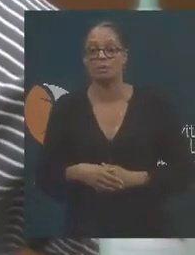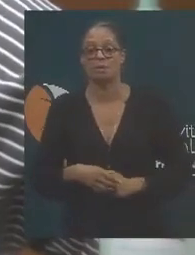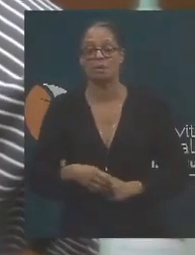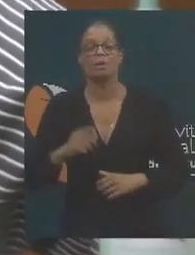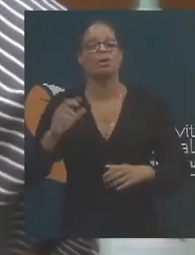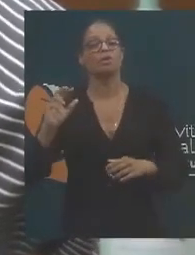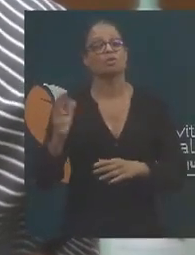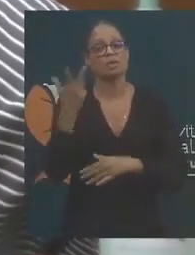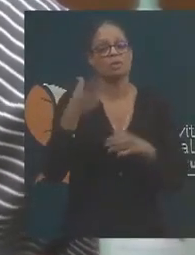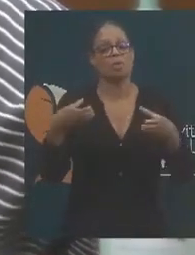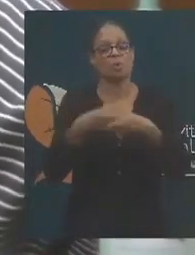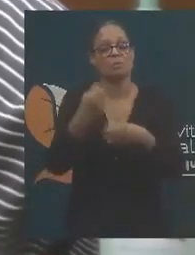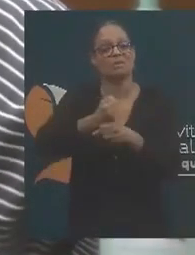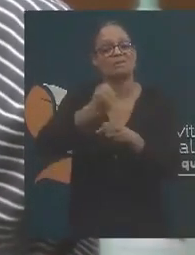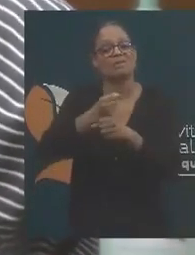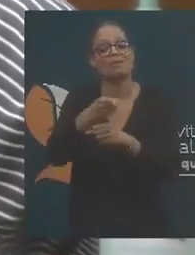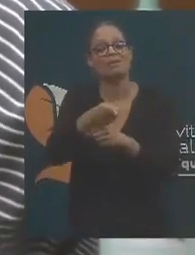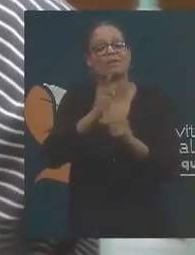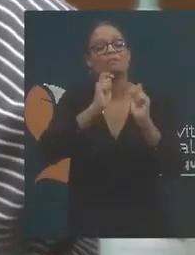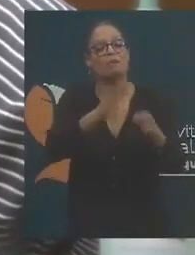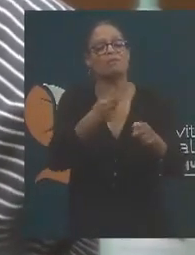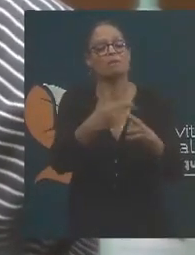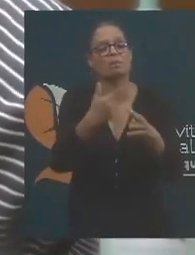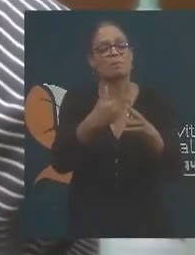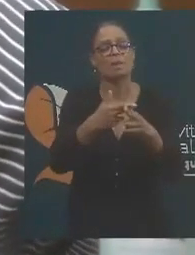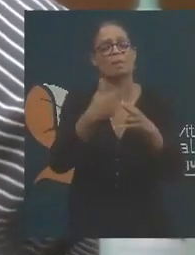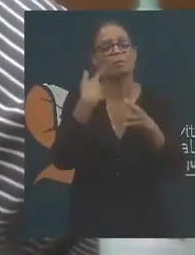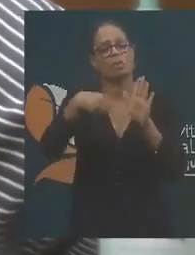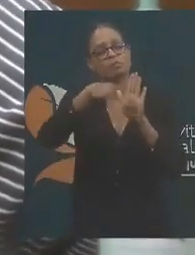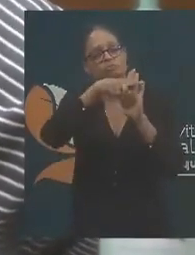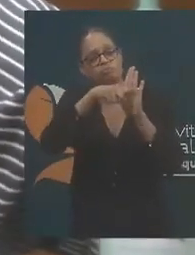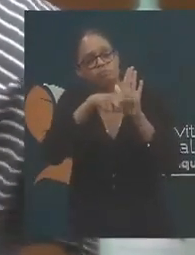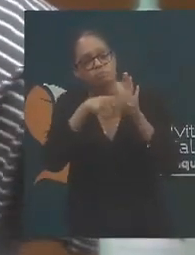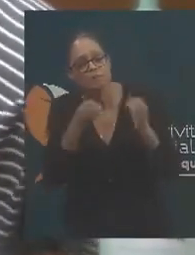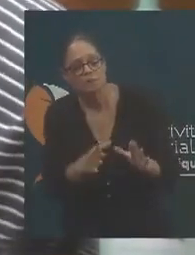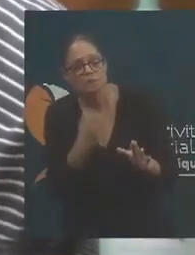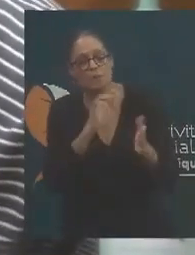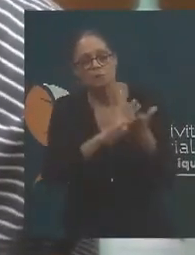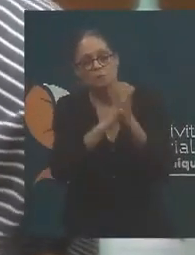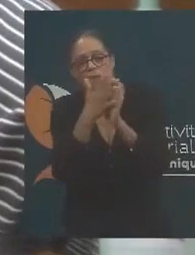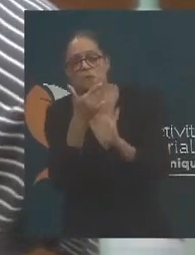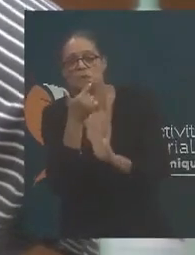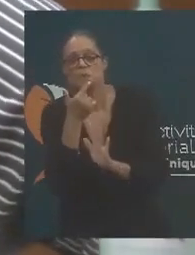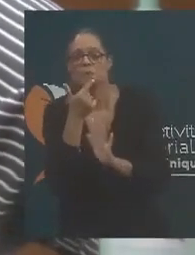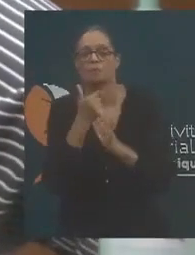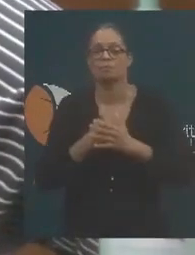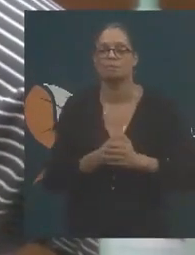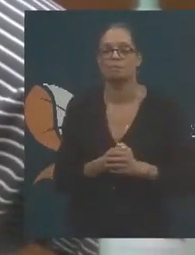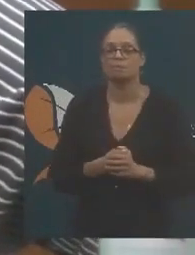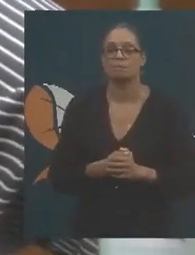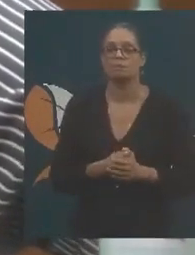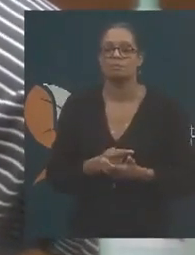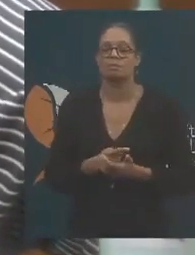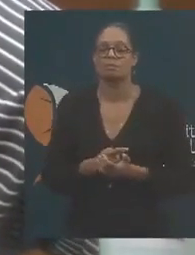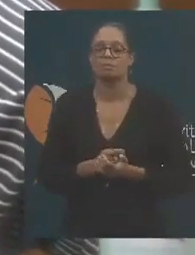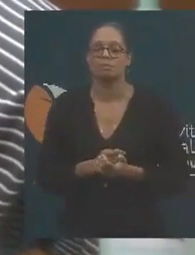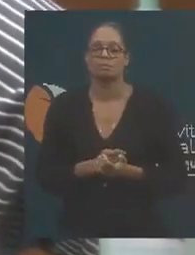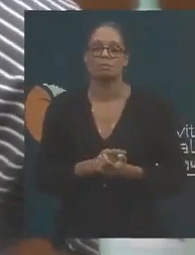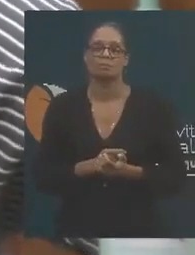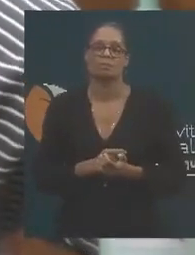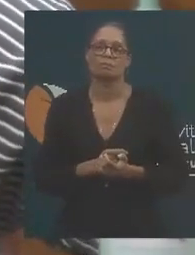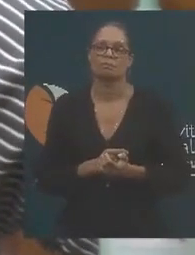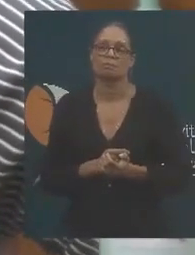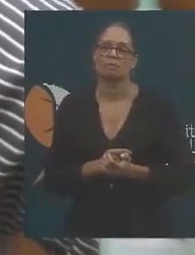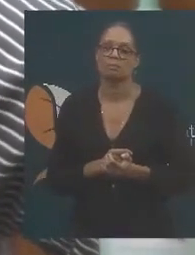Le 3e groupe de travail, qui s'appelait le groupe pour les résolutions, pour l'évolution institutionnelle, c'est ce titre qui a été donné,